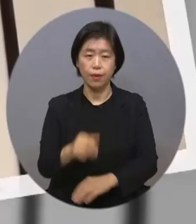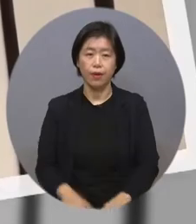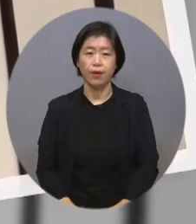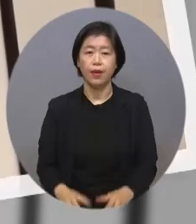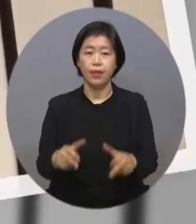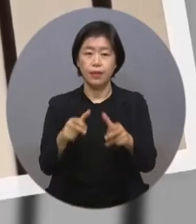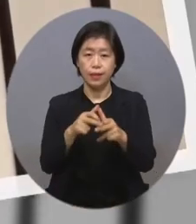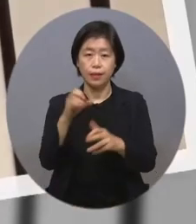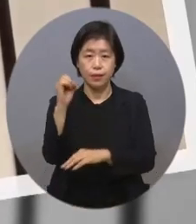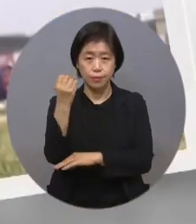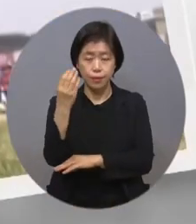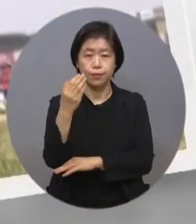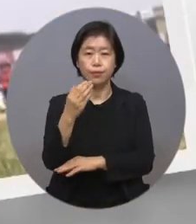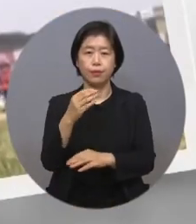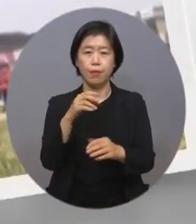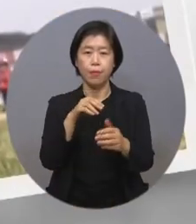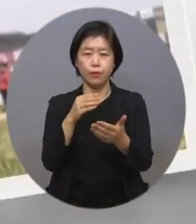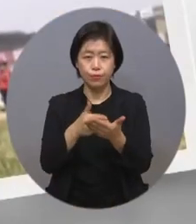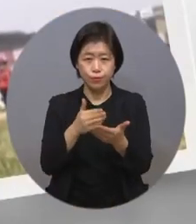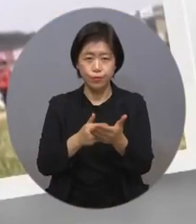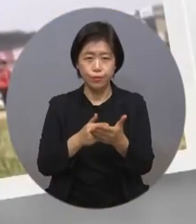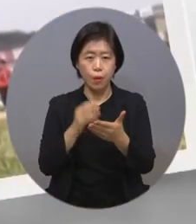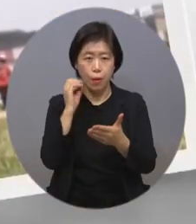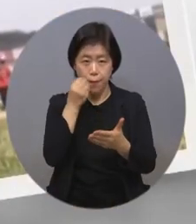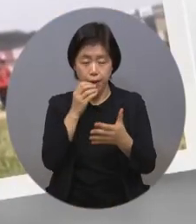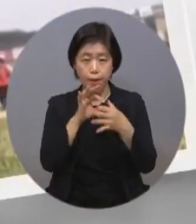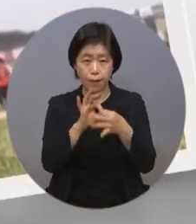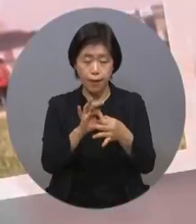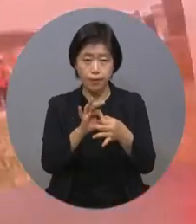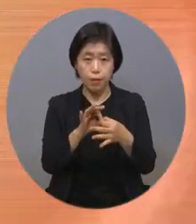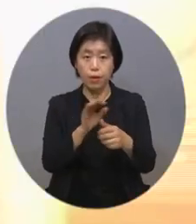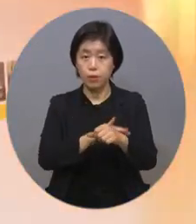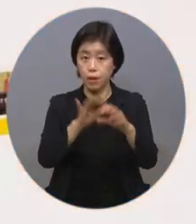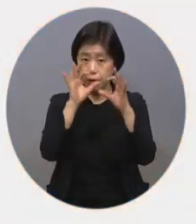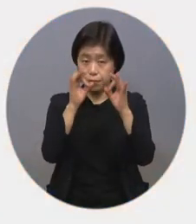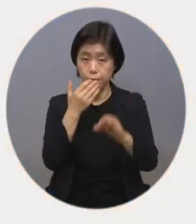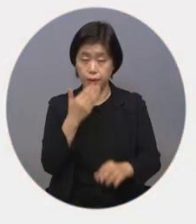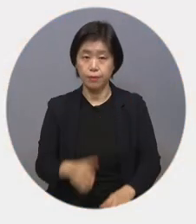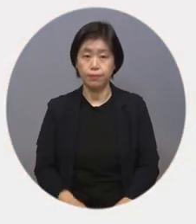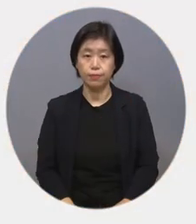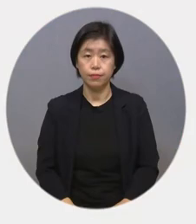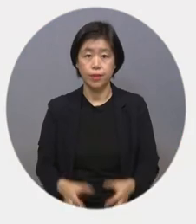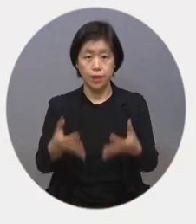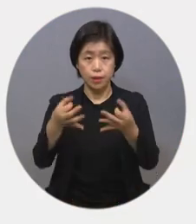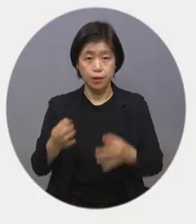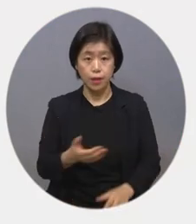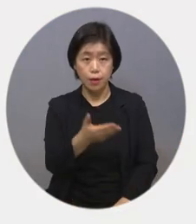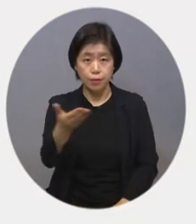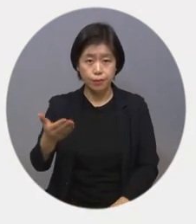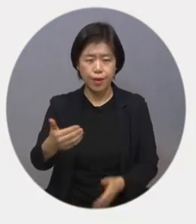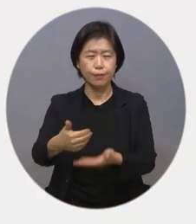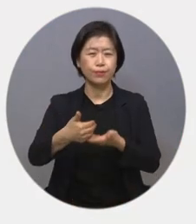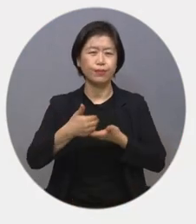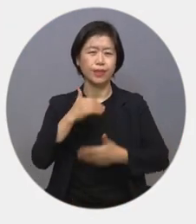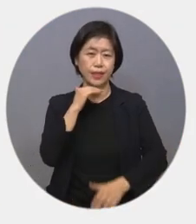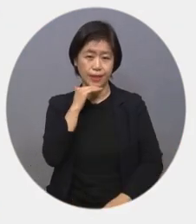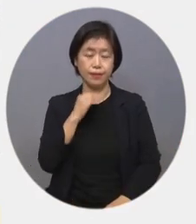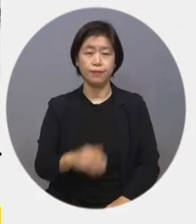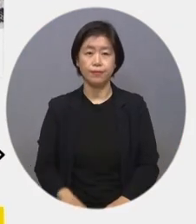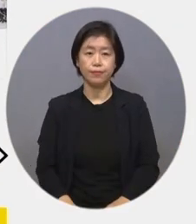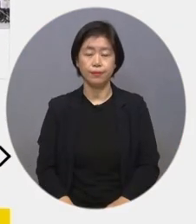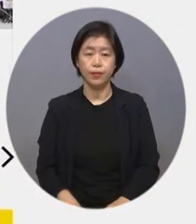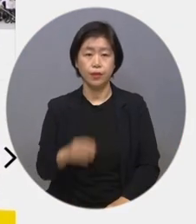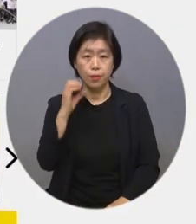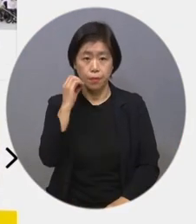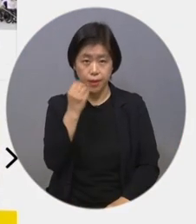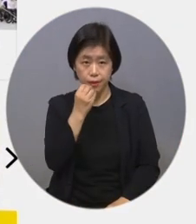뉴스 홈페이지를 통해 보다 다양한 소식을 접할 수 있습니다. 시청자 여러분의 제보를 기다립니다. 웰페어 뉴스